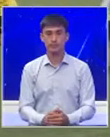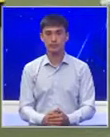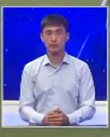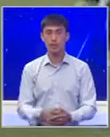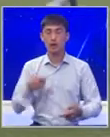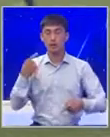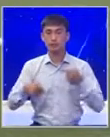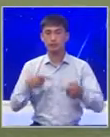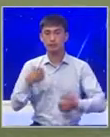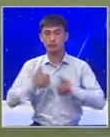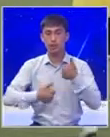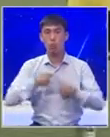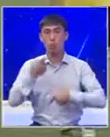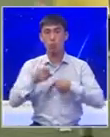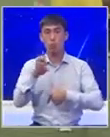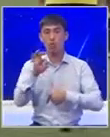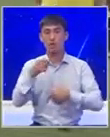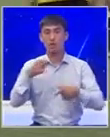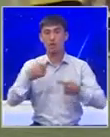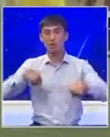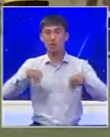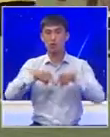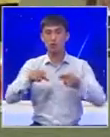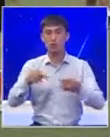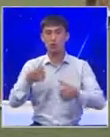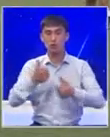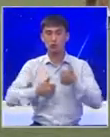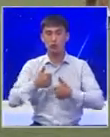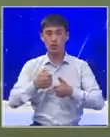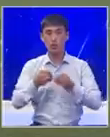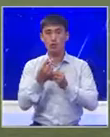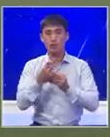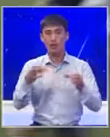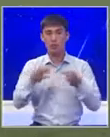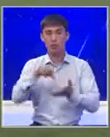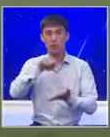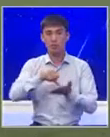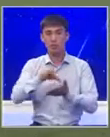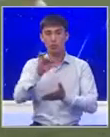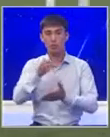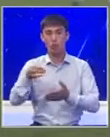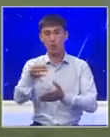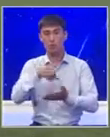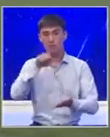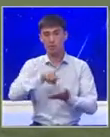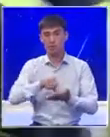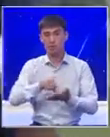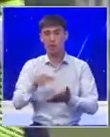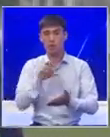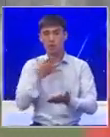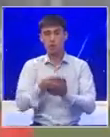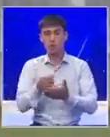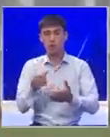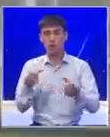Аяқдаушылар бәсекесі Болашақ стадионында ұйымдастырылды. Оған 12 команда қатысты. Бұл тізімде Жетісу облысының құрамасы да өнер көрсетті. Өз тобынан